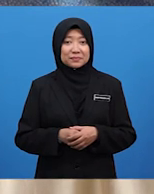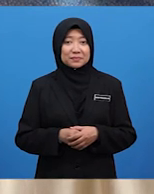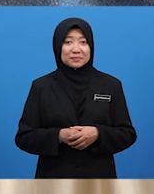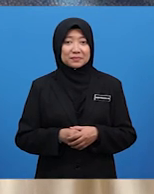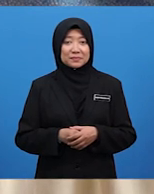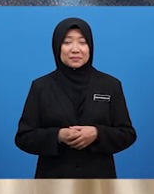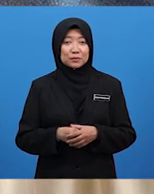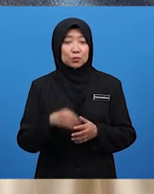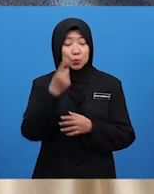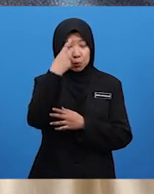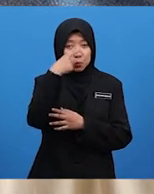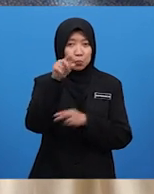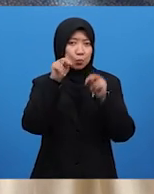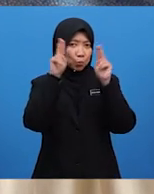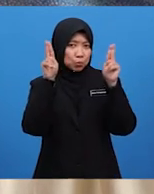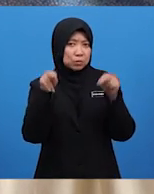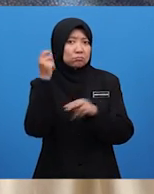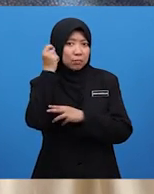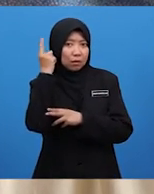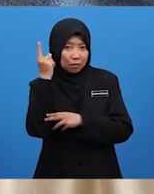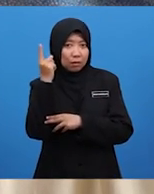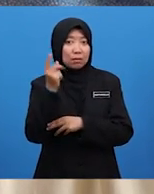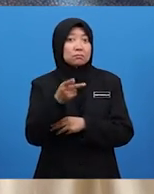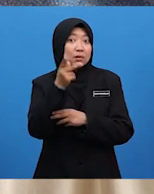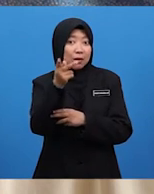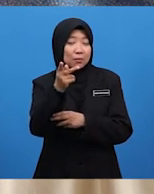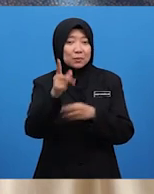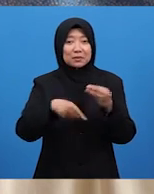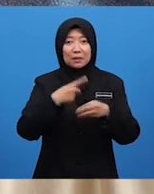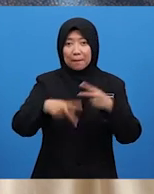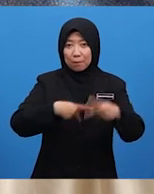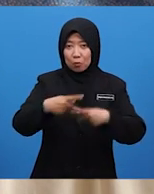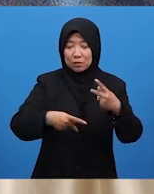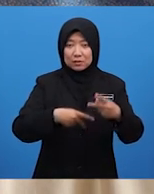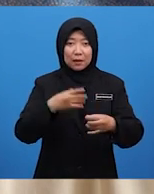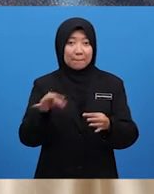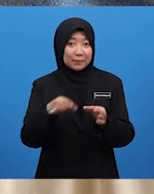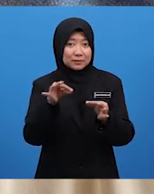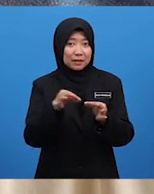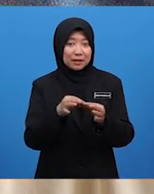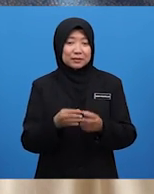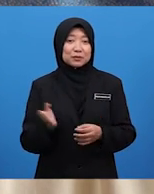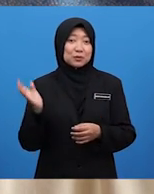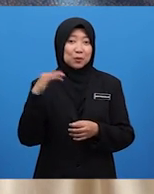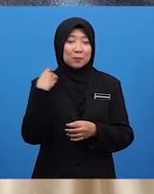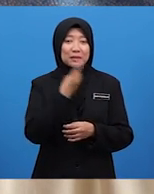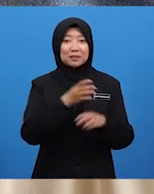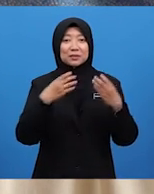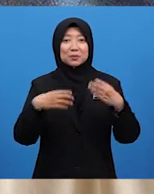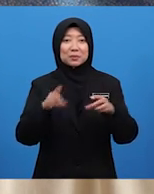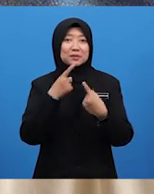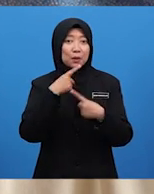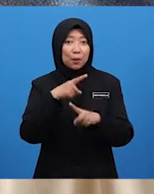Murid-murid, bagi menguji kefahaman kamu mengenai proses menjahit, mari kita cuba